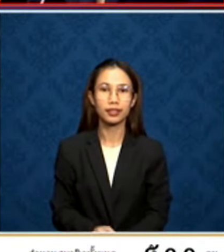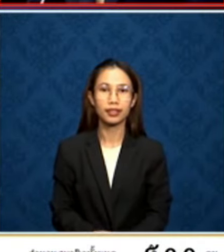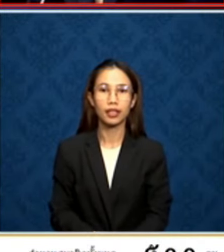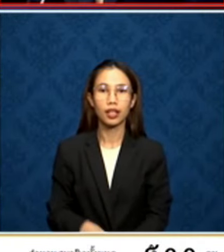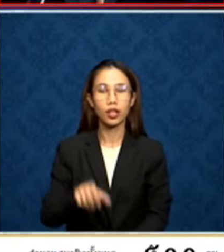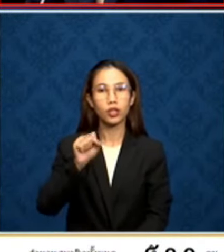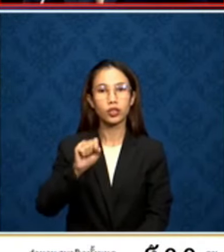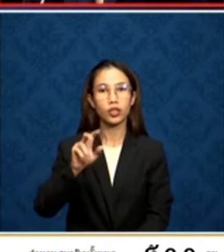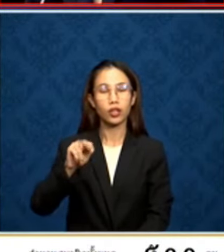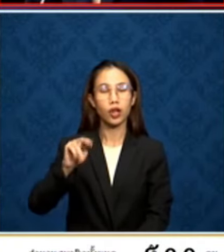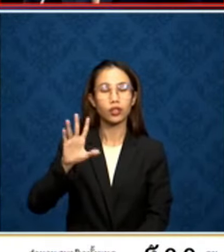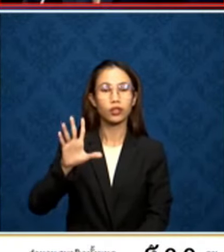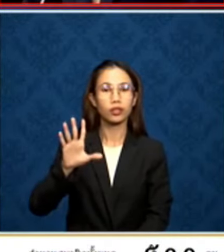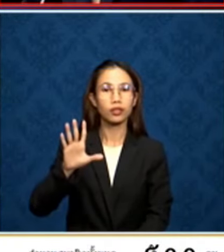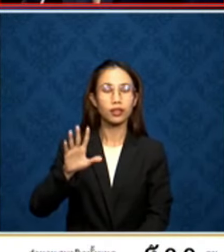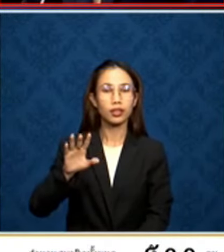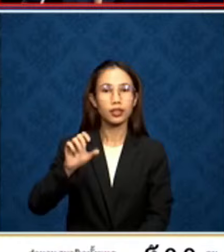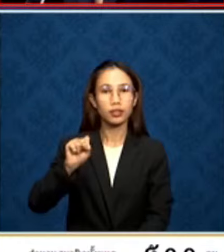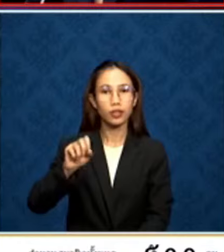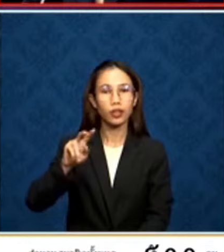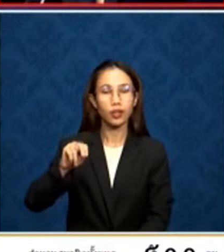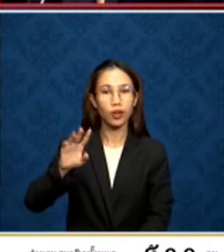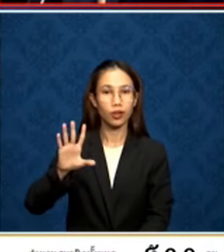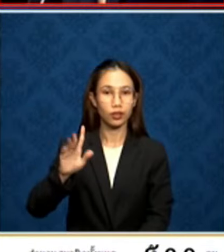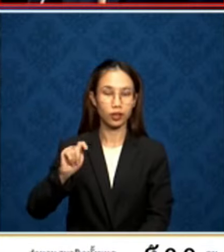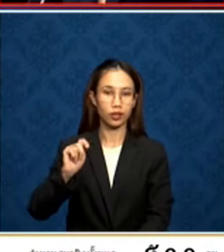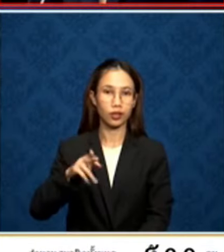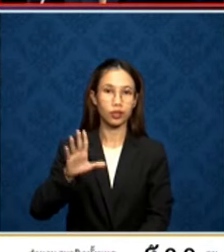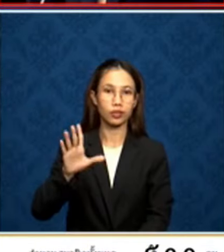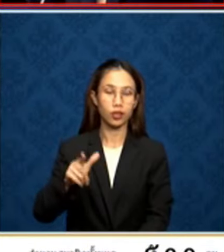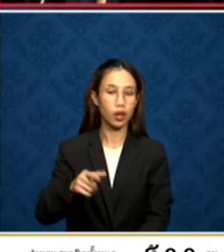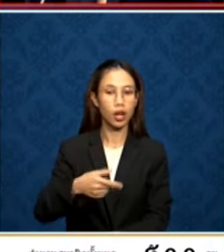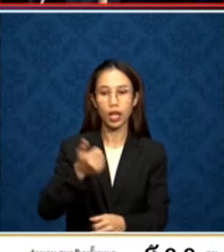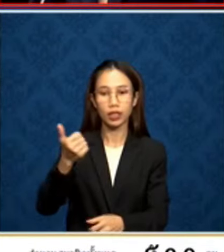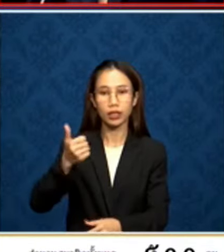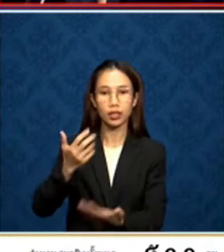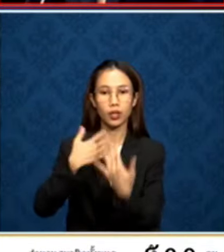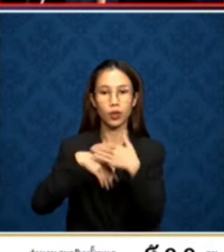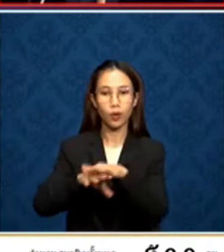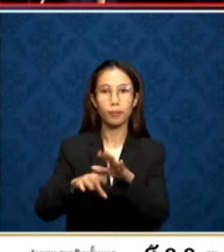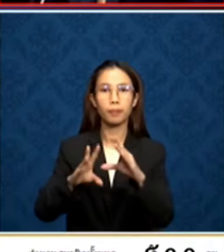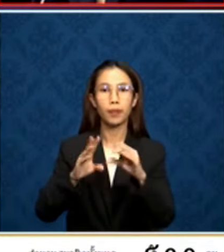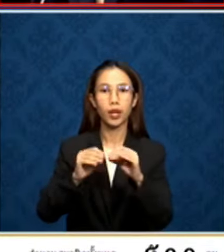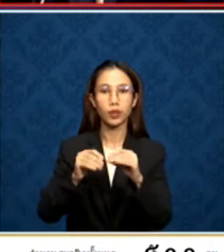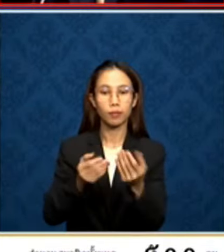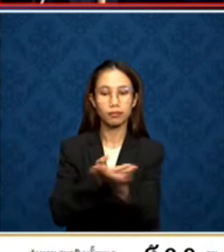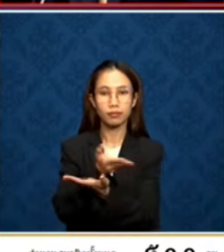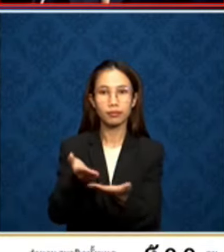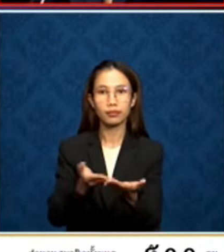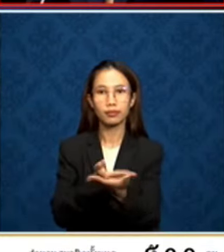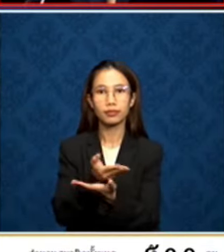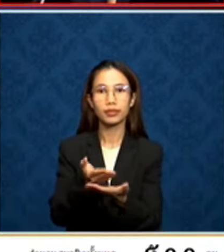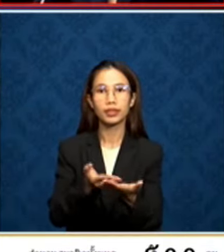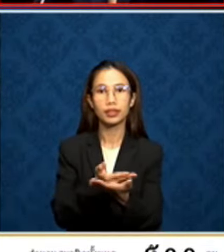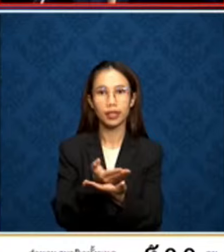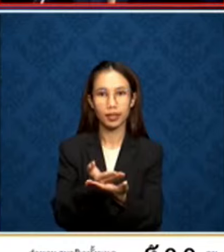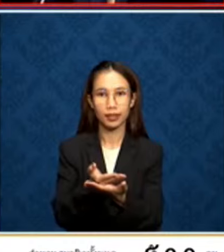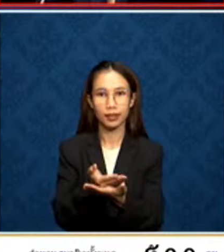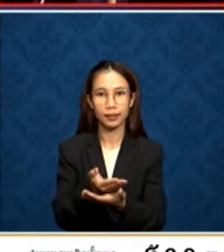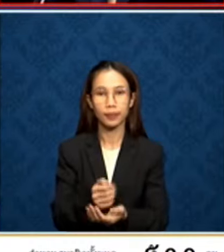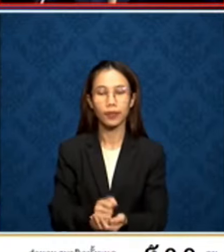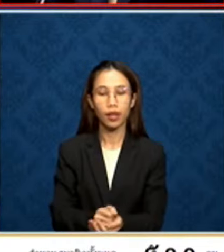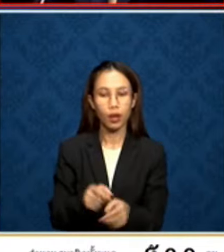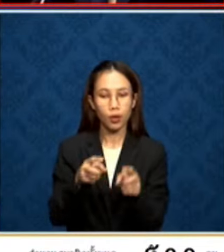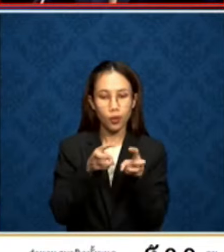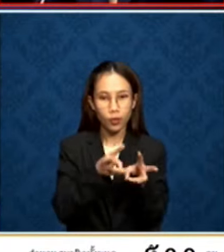ทชรวมถึงหน่วยงานอื่นๆที่เกี่ยวข้องค่ะเข้าร่วมประชุมเพื่อที่จะปรึกษาหารือกันหาแนวทาง